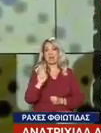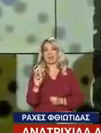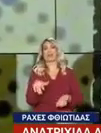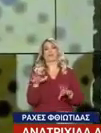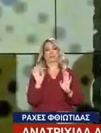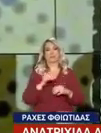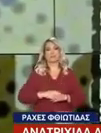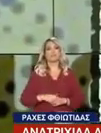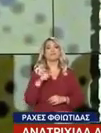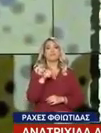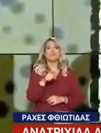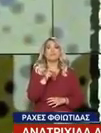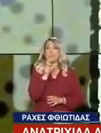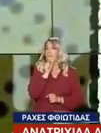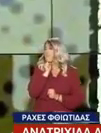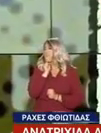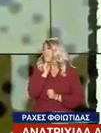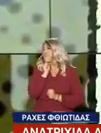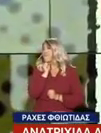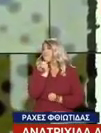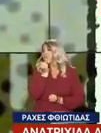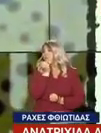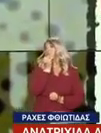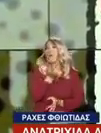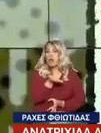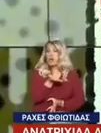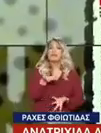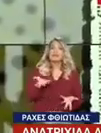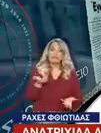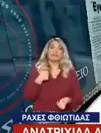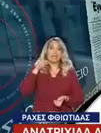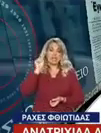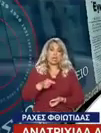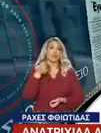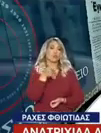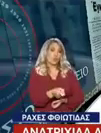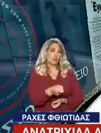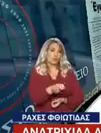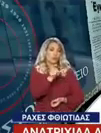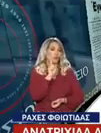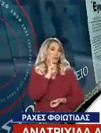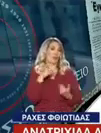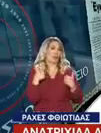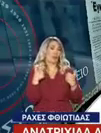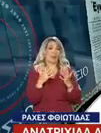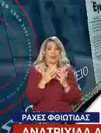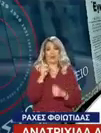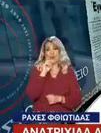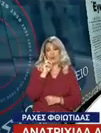ο οποίος ομολογεί ότι σκότωσε το νεαρό κορίτσι. Ποιο είναι αυτό το νεαρό κορίτσι?